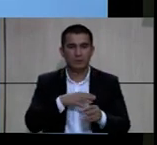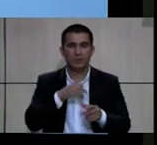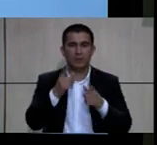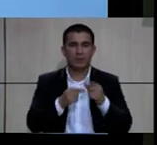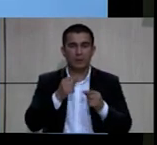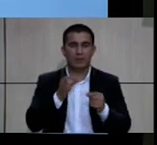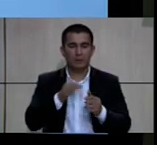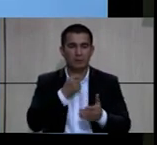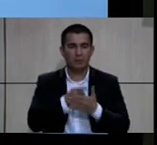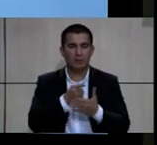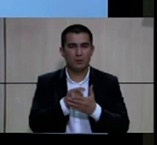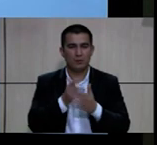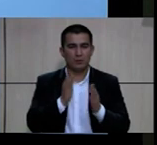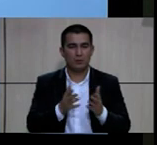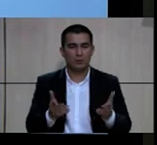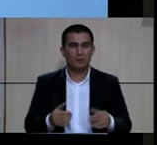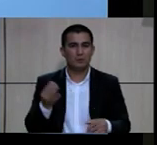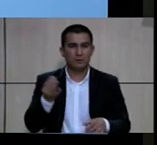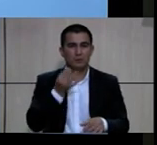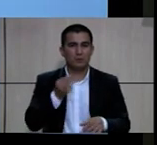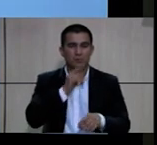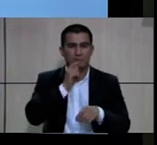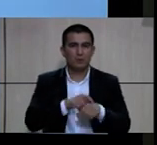bilan boqadi.